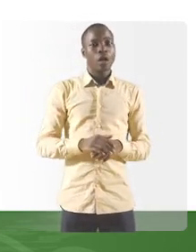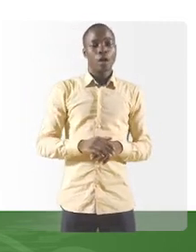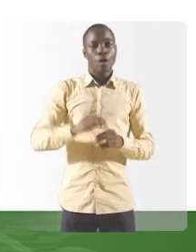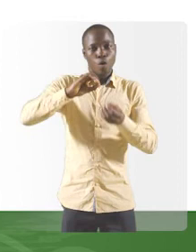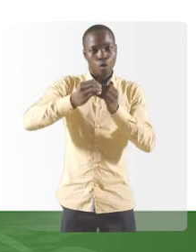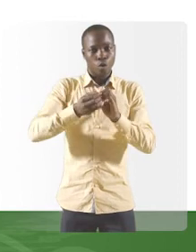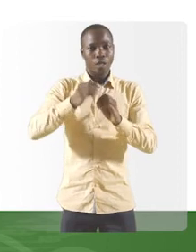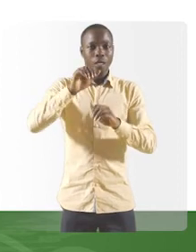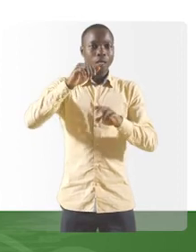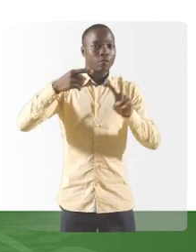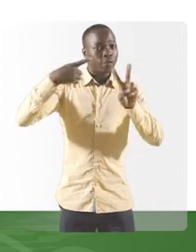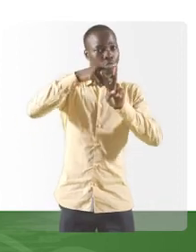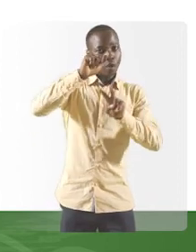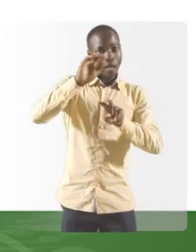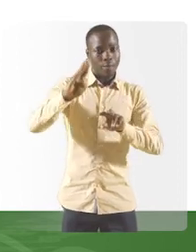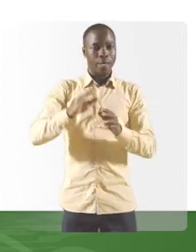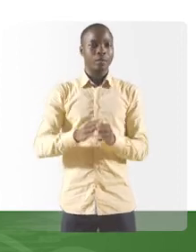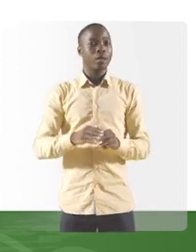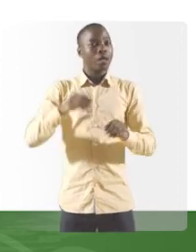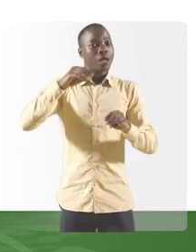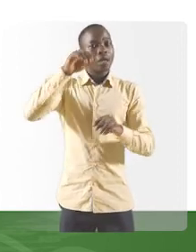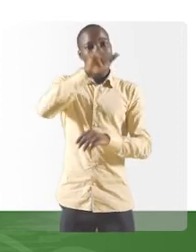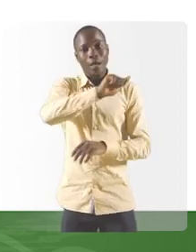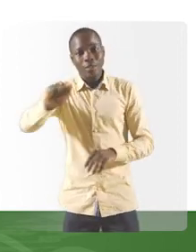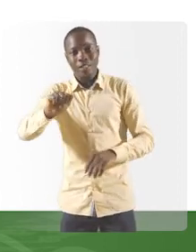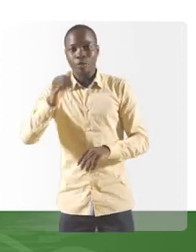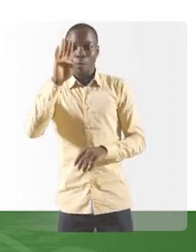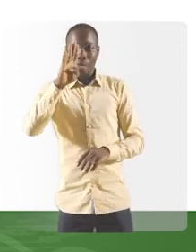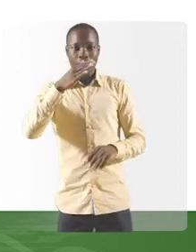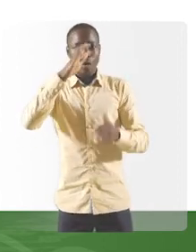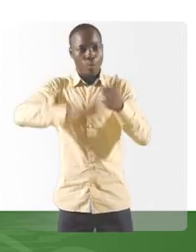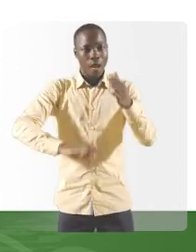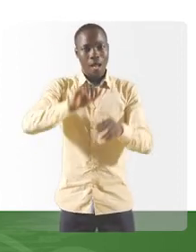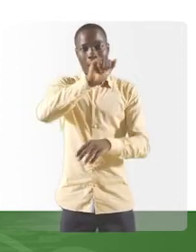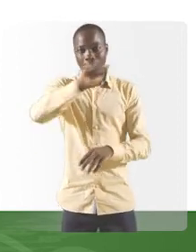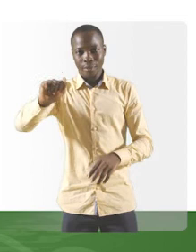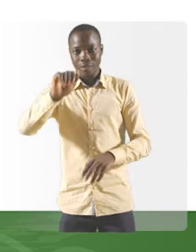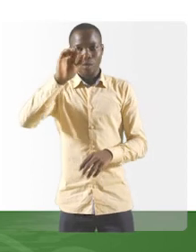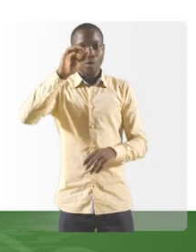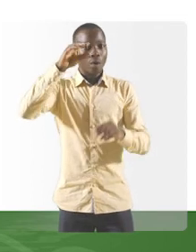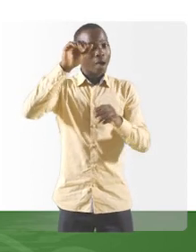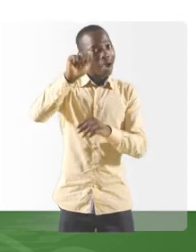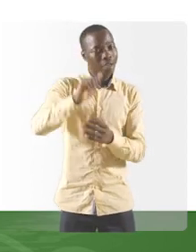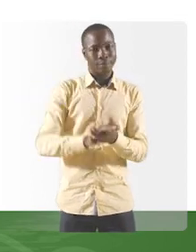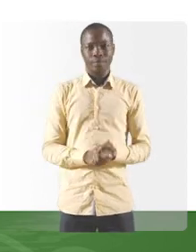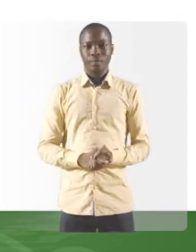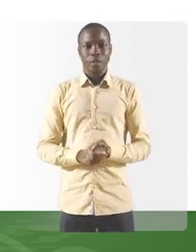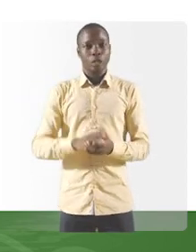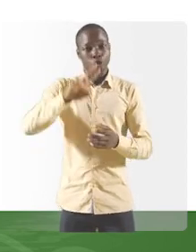la première composante, l'abscisse de B moins l'abscisse de A. La deuxième composante du vecteur